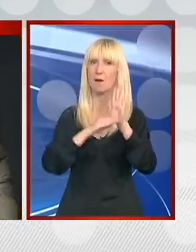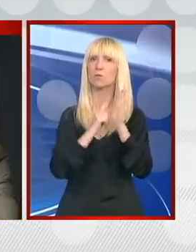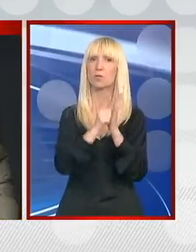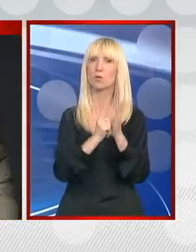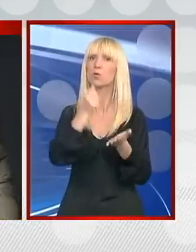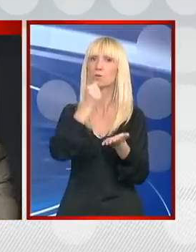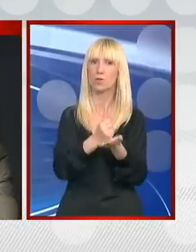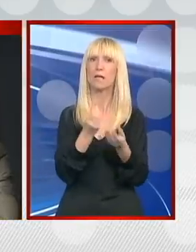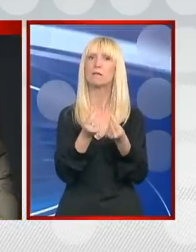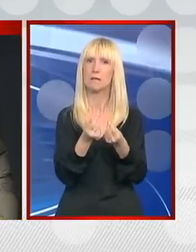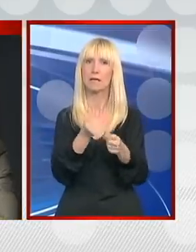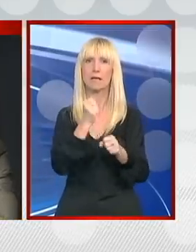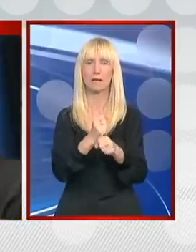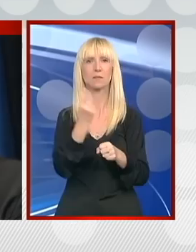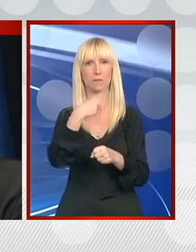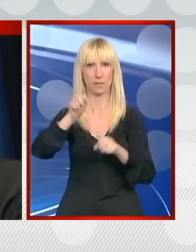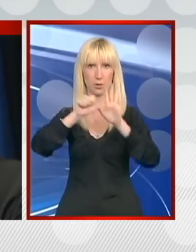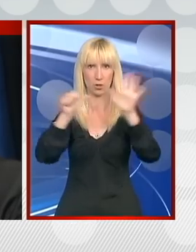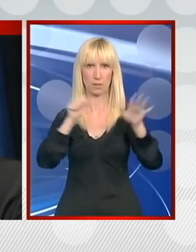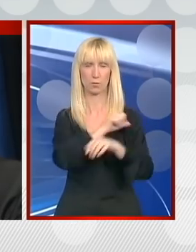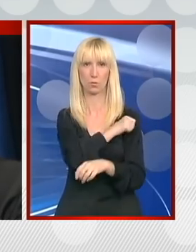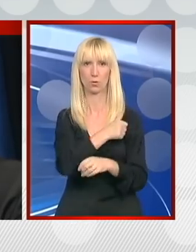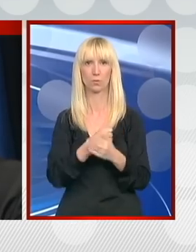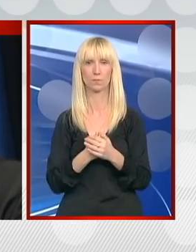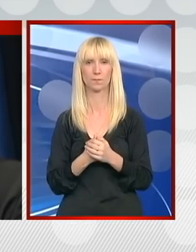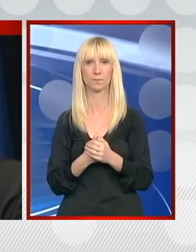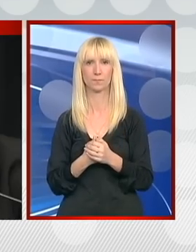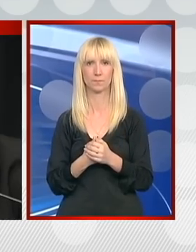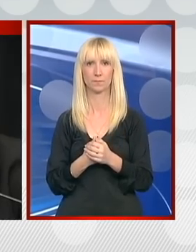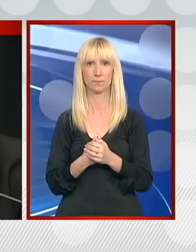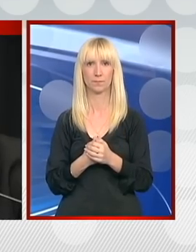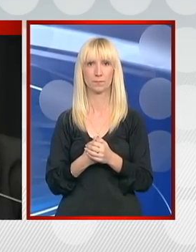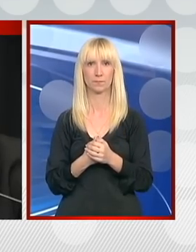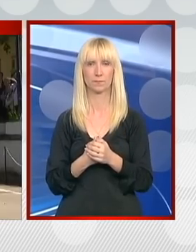za utvrđenje cene rada za 2016. godinu.